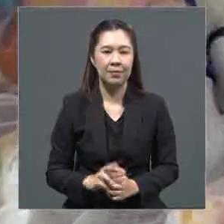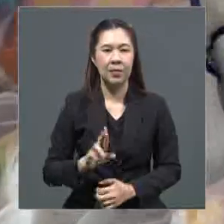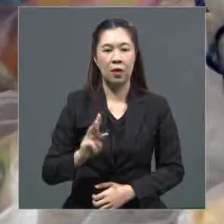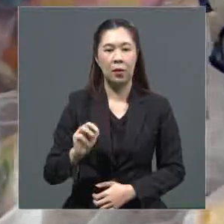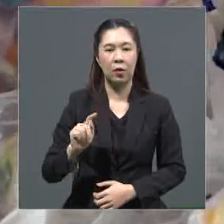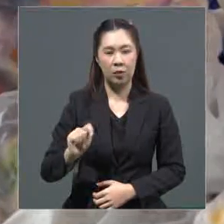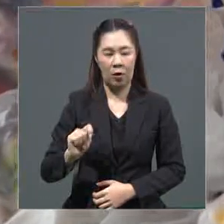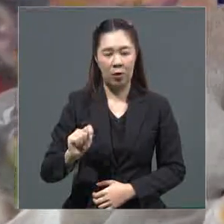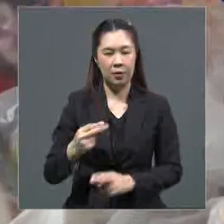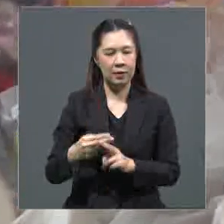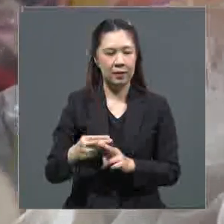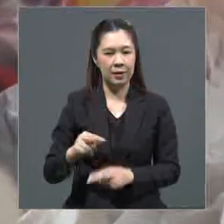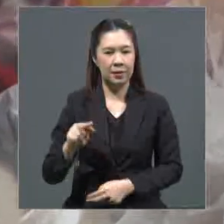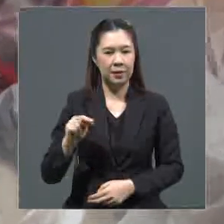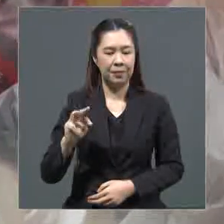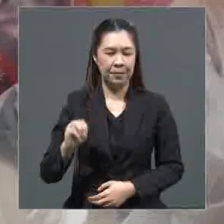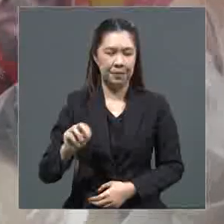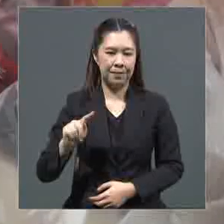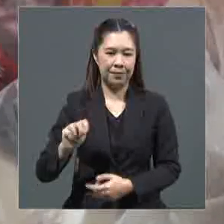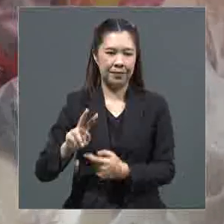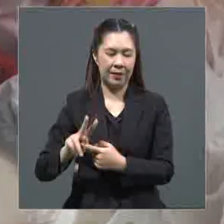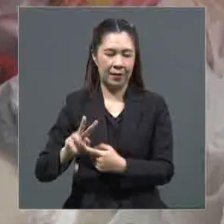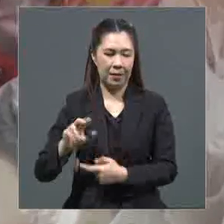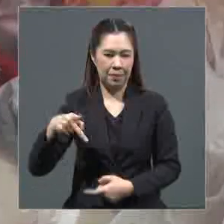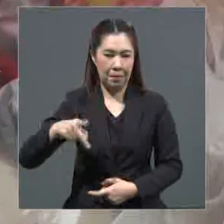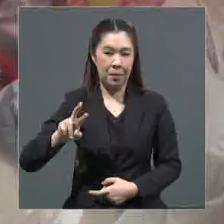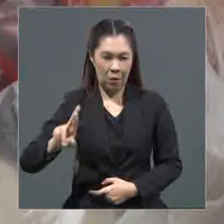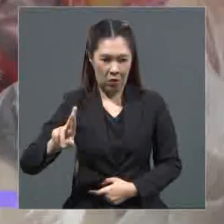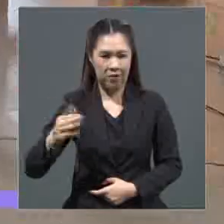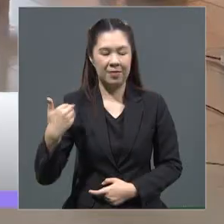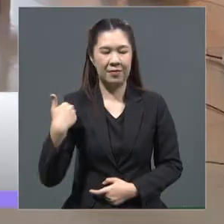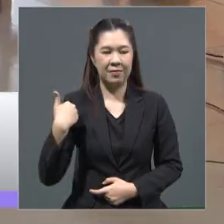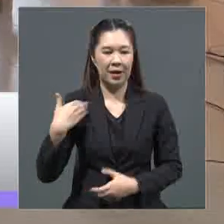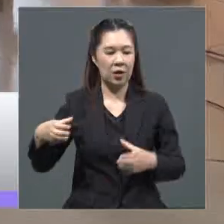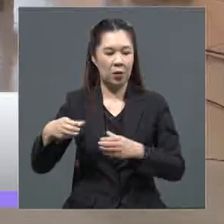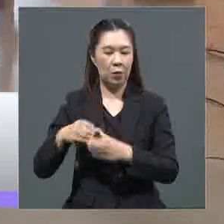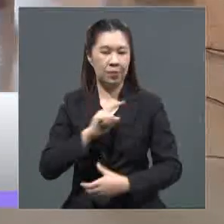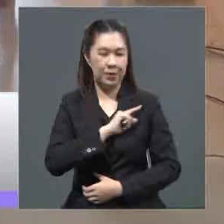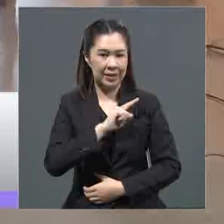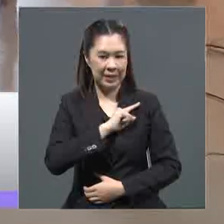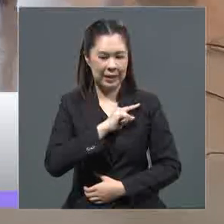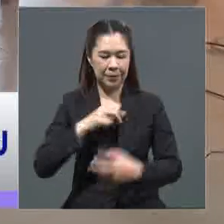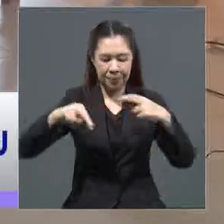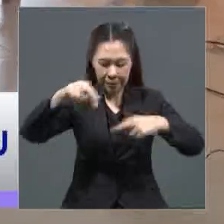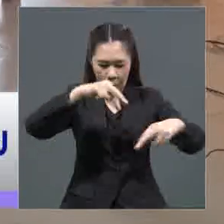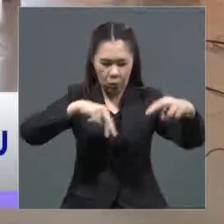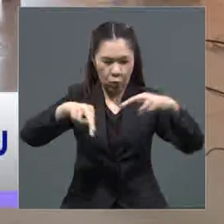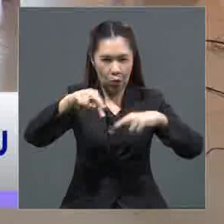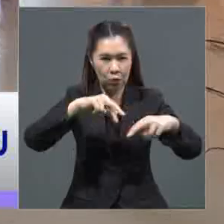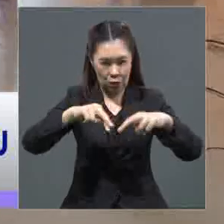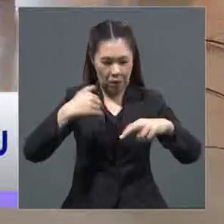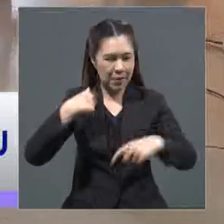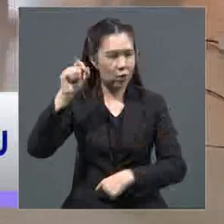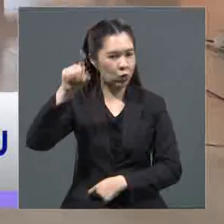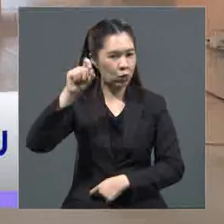อีกท่านคุณมนพรเจริญศรีครับรัฐมนตรีช่วยว่าการกระทรวงคมนาคมก็นำทีมเจ้าหน้าที่ลงพื้นที่ไปตรวจสอบแล้วก็เร่งประสานหน่วย